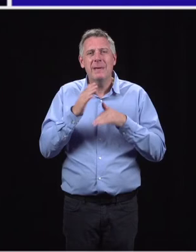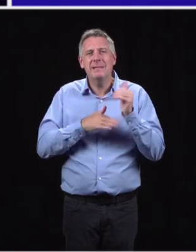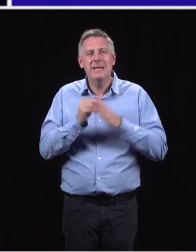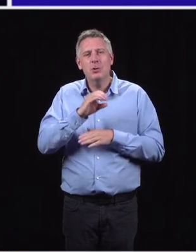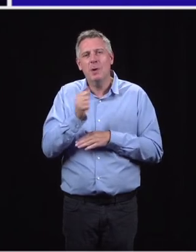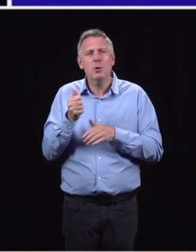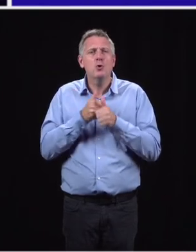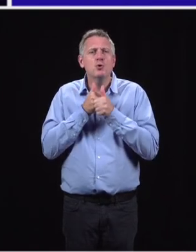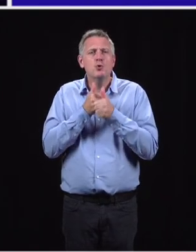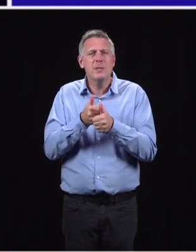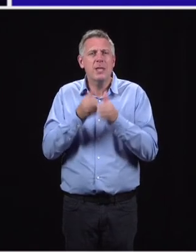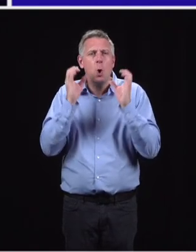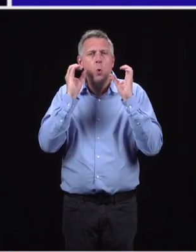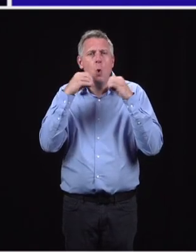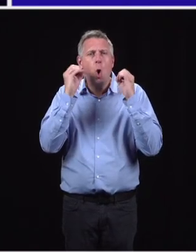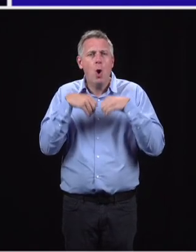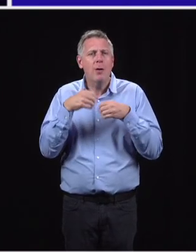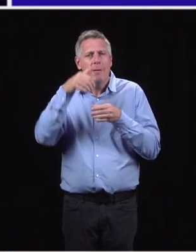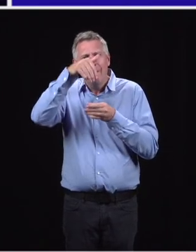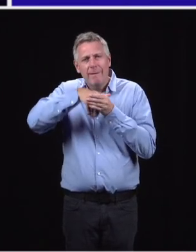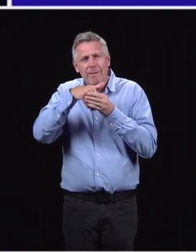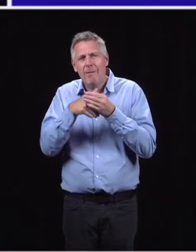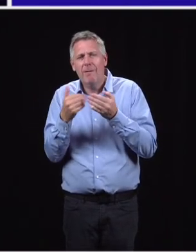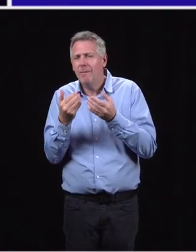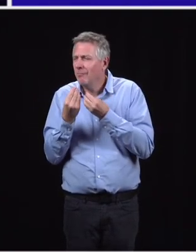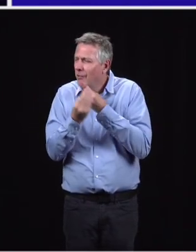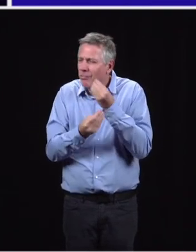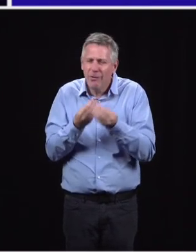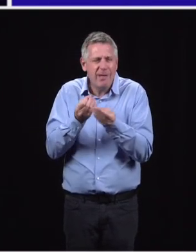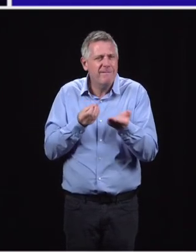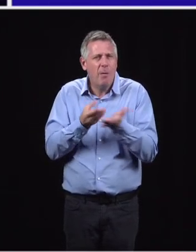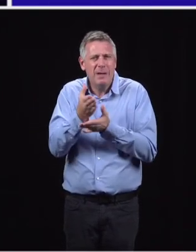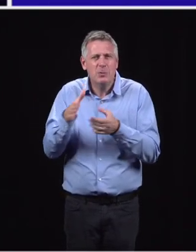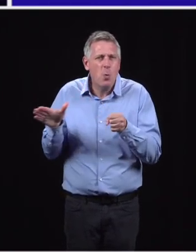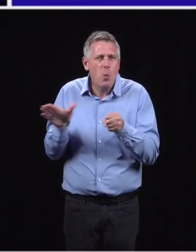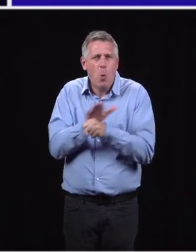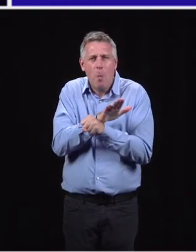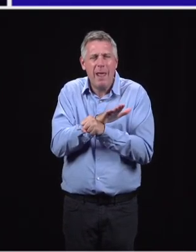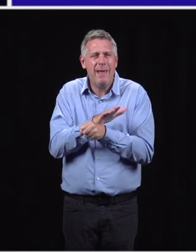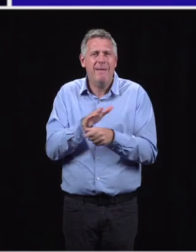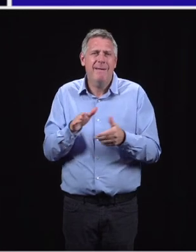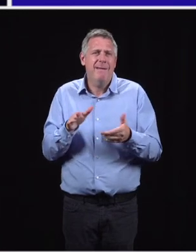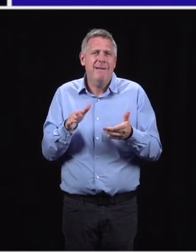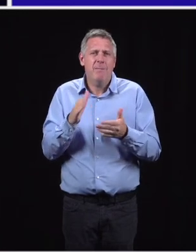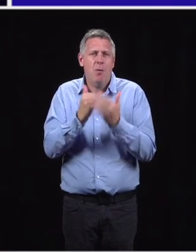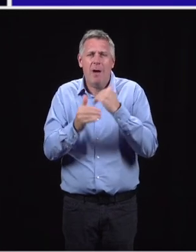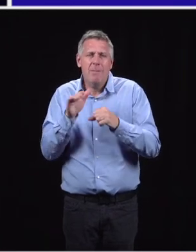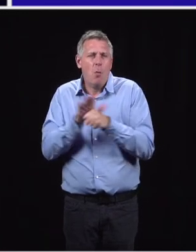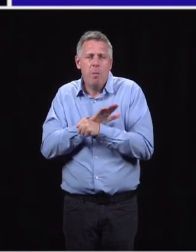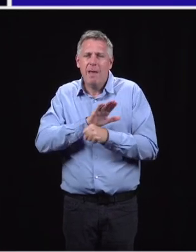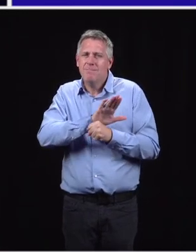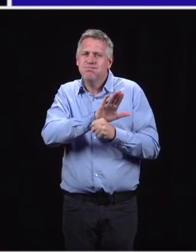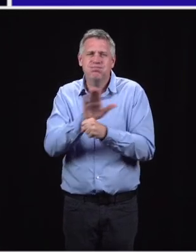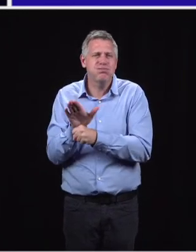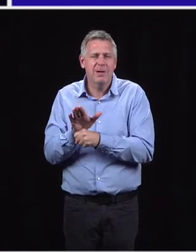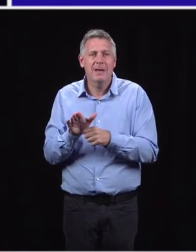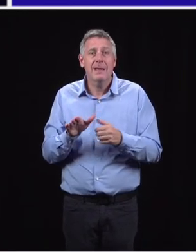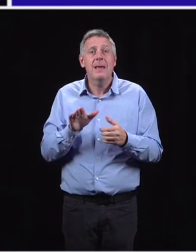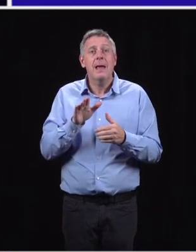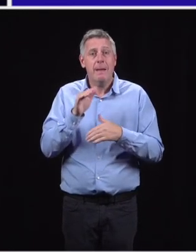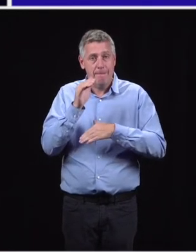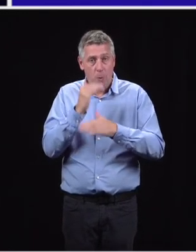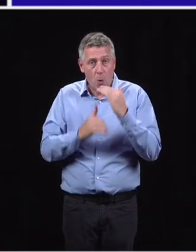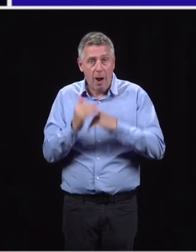vraiment on essaie de de tout donner à ce niveau là pour que ce soit vraiment complet comme programme et en fait à l'issue de ce